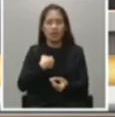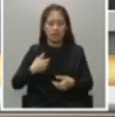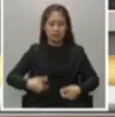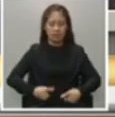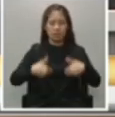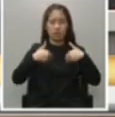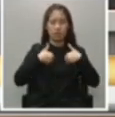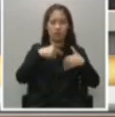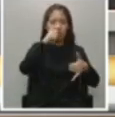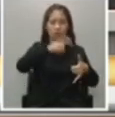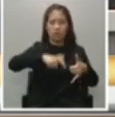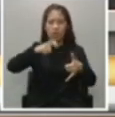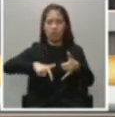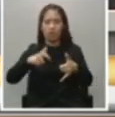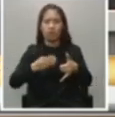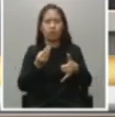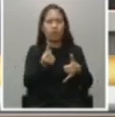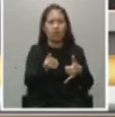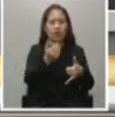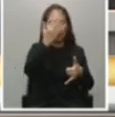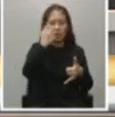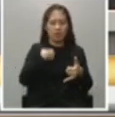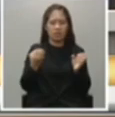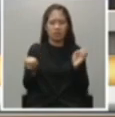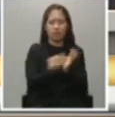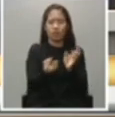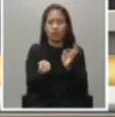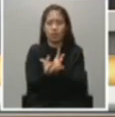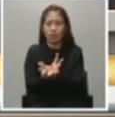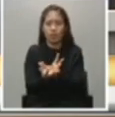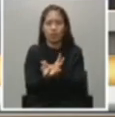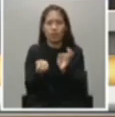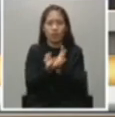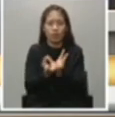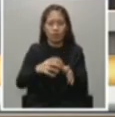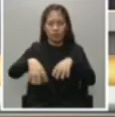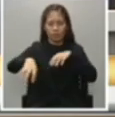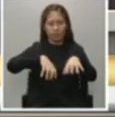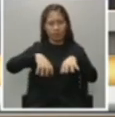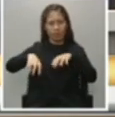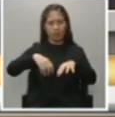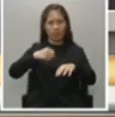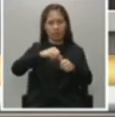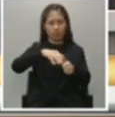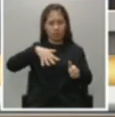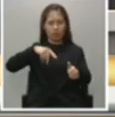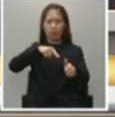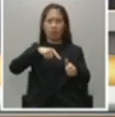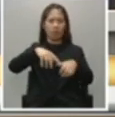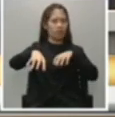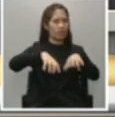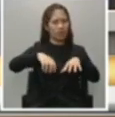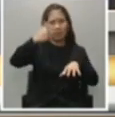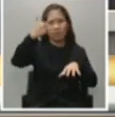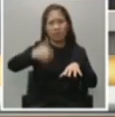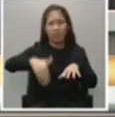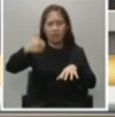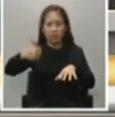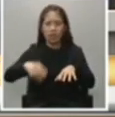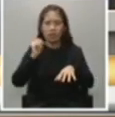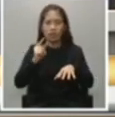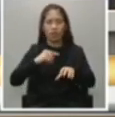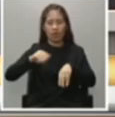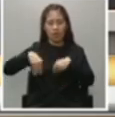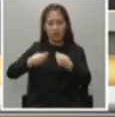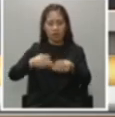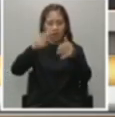ตต้องมาสังเวยให้กับการบริหารประเทศที่ไร้ความรู้ความสามารถไร้ประสิทธิภาพของพลเอกประยุทธ์ต้องให้คนต